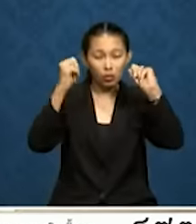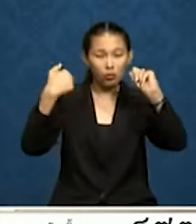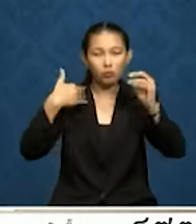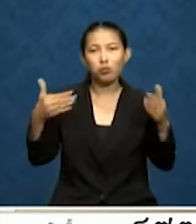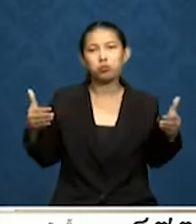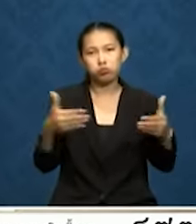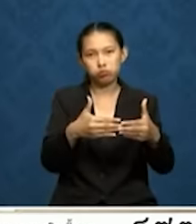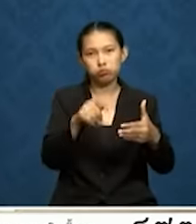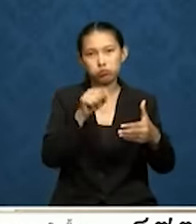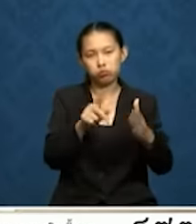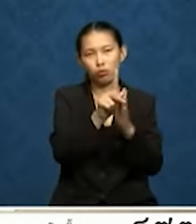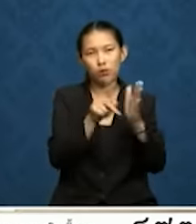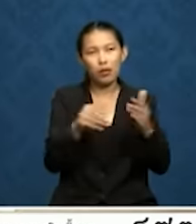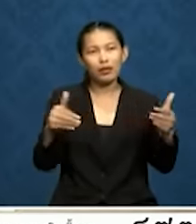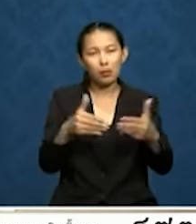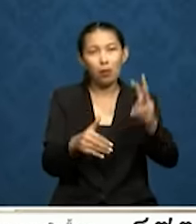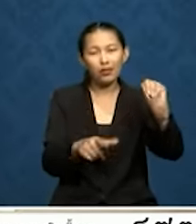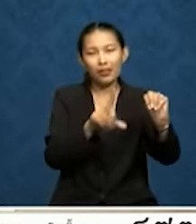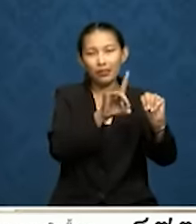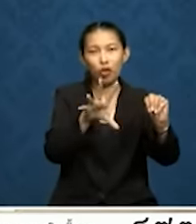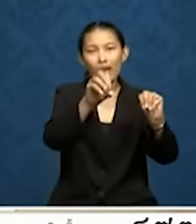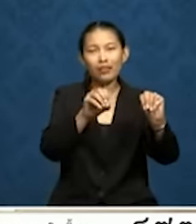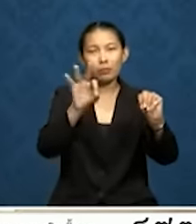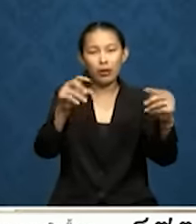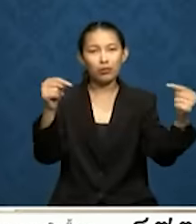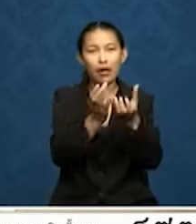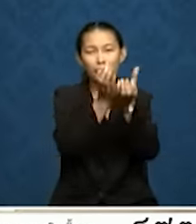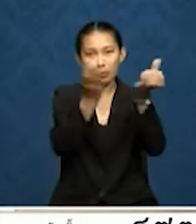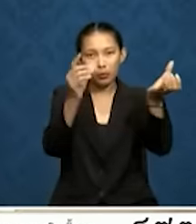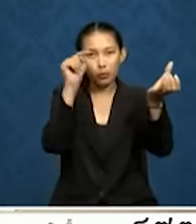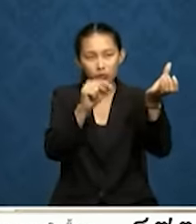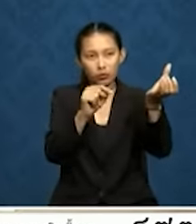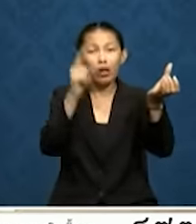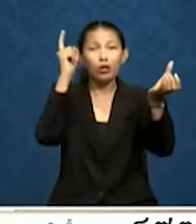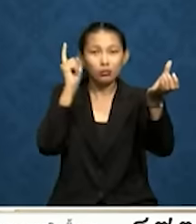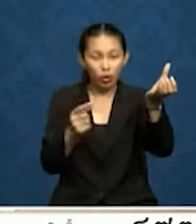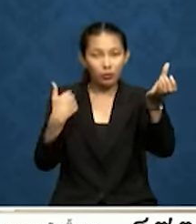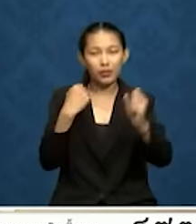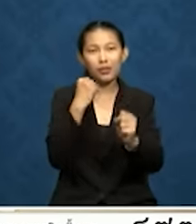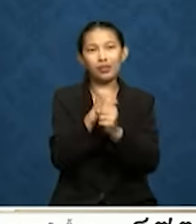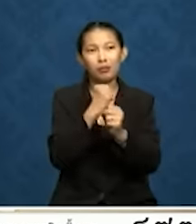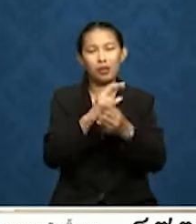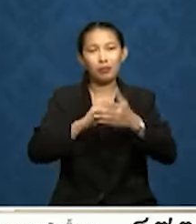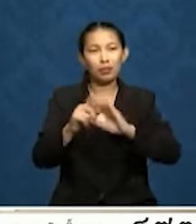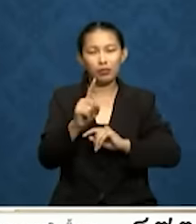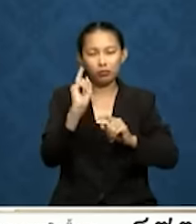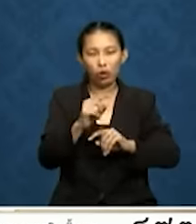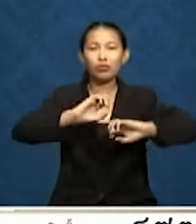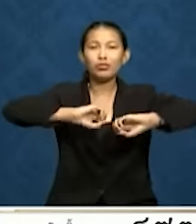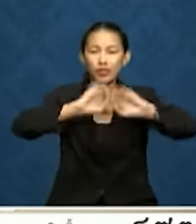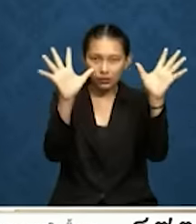ะในมาตรา159ของรัฐธรรมนูญจะต้องกระทำโดยการเปิดเผย